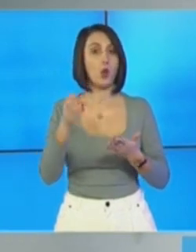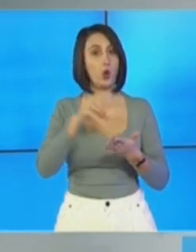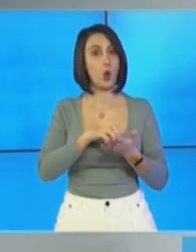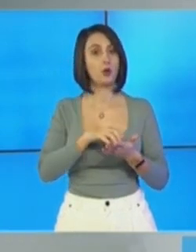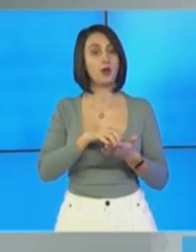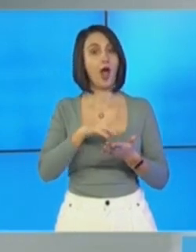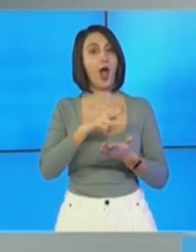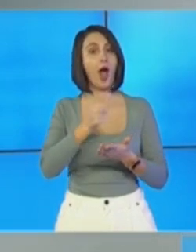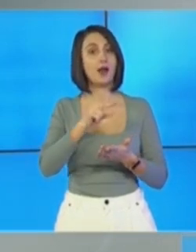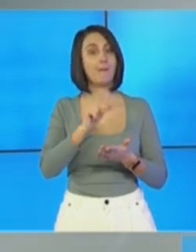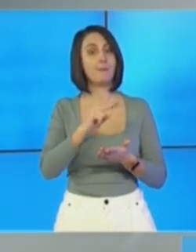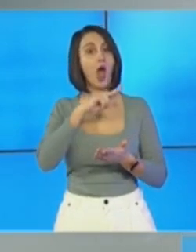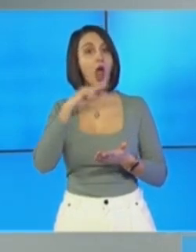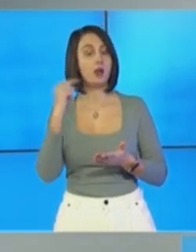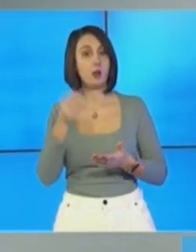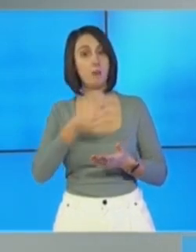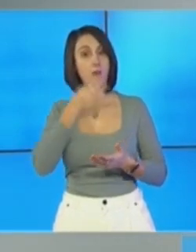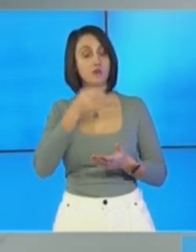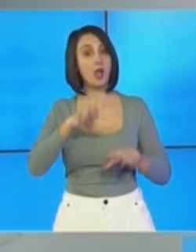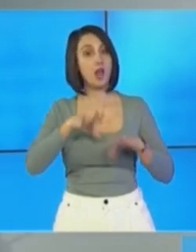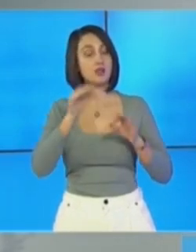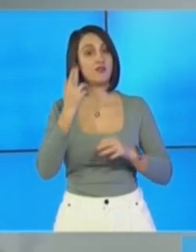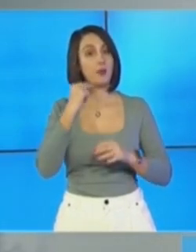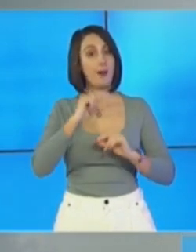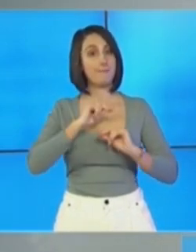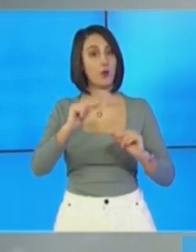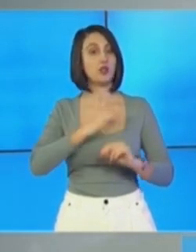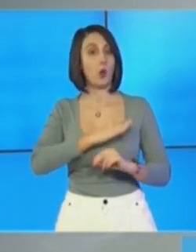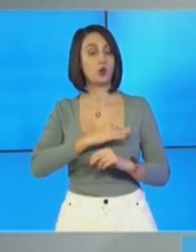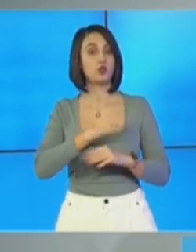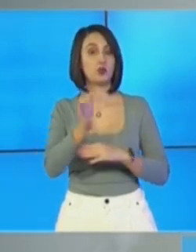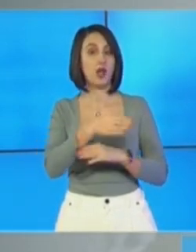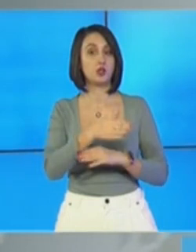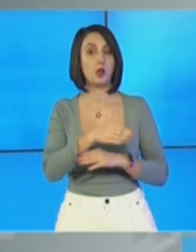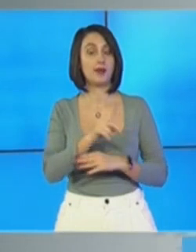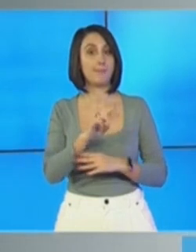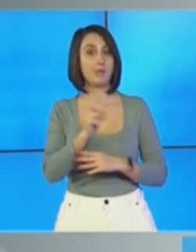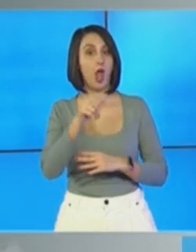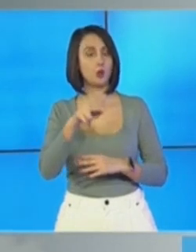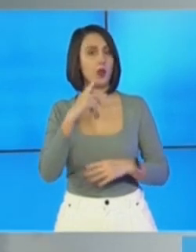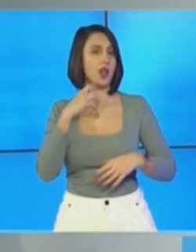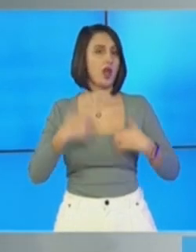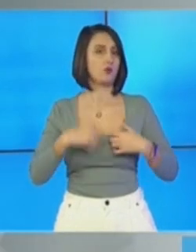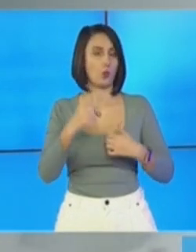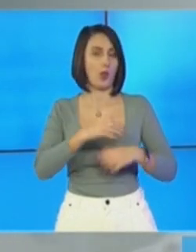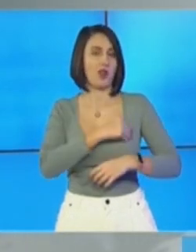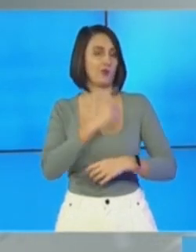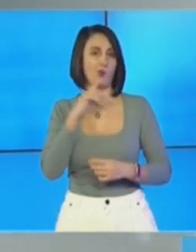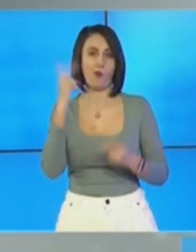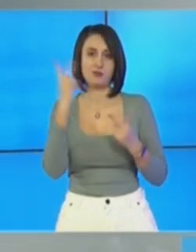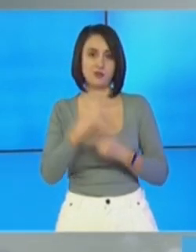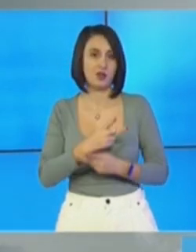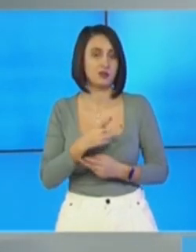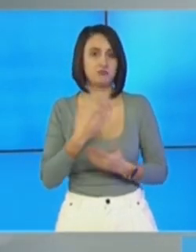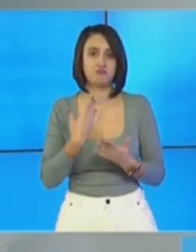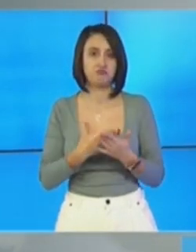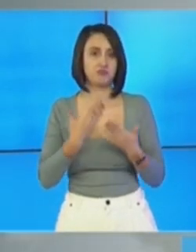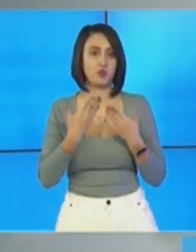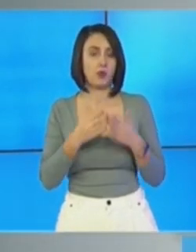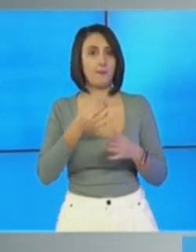basmului Harap Alb. Povestea a fost aleasă și de profesoara de la Colegiul Național Liviu Rebreanu. Nervoasă că un elev nu a înțeles exact firul epic